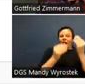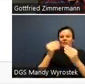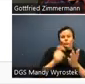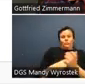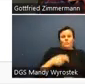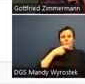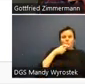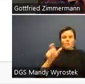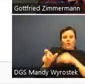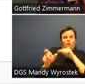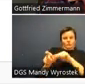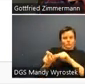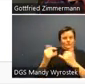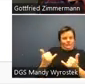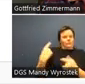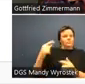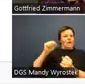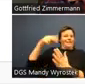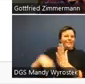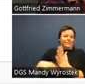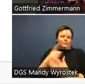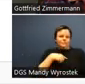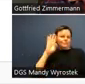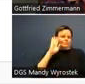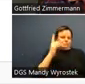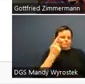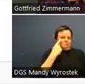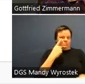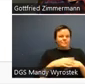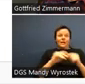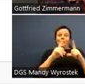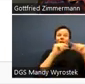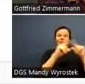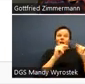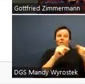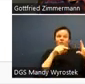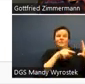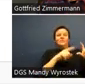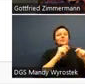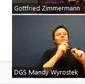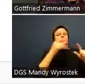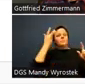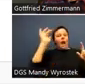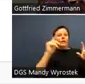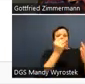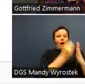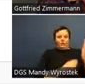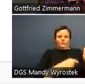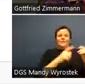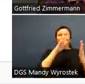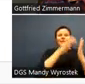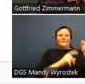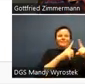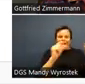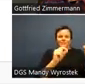Taste. Angebote des Kompetenzzentrums. Smart Art Diagramm. Textfluss quadratisch. Prüfung Websites, Mobile